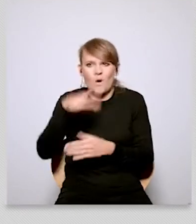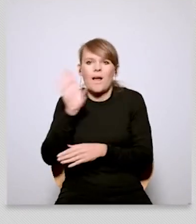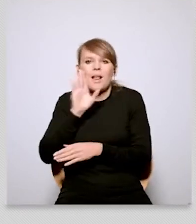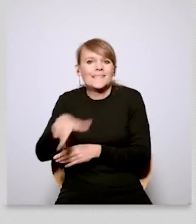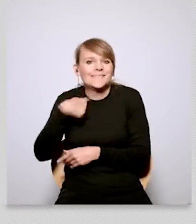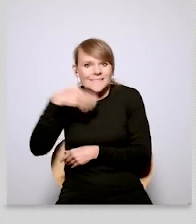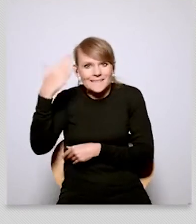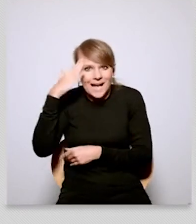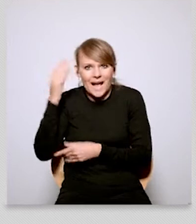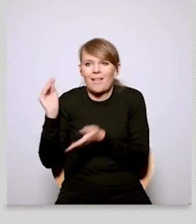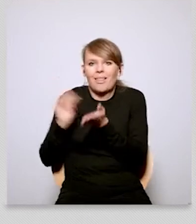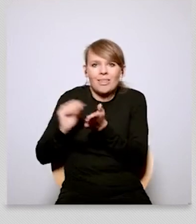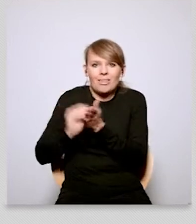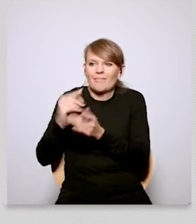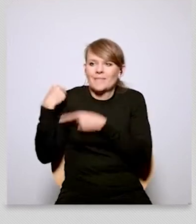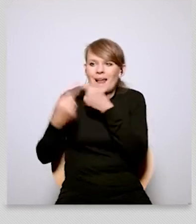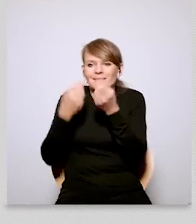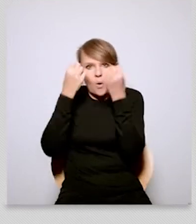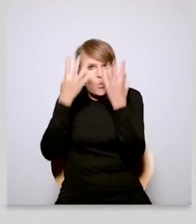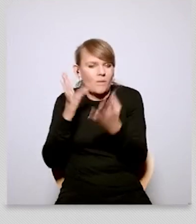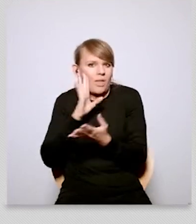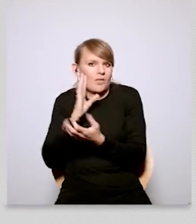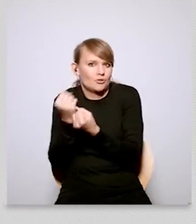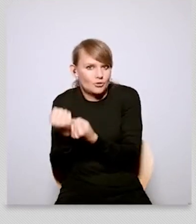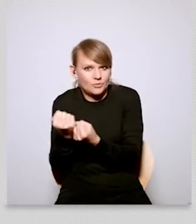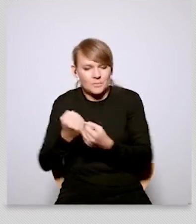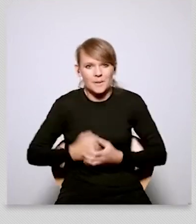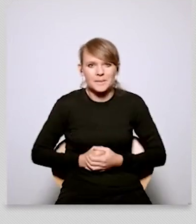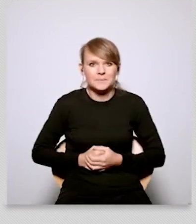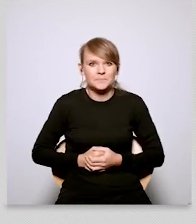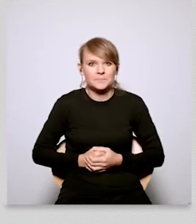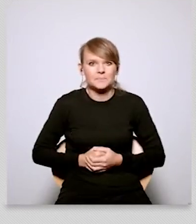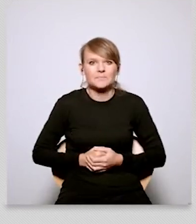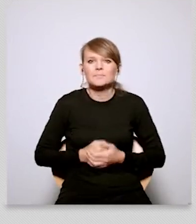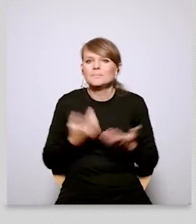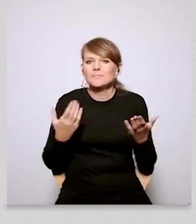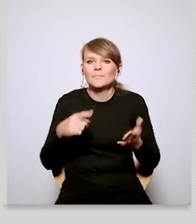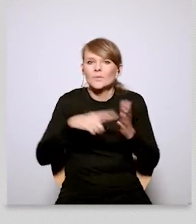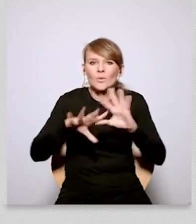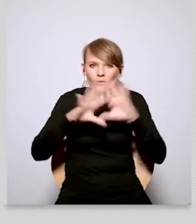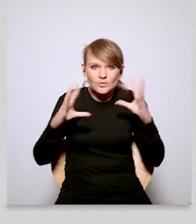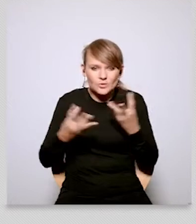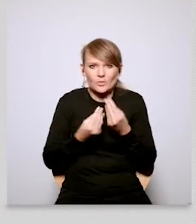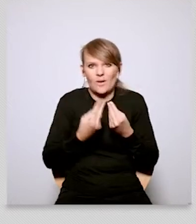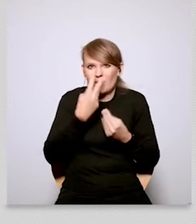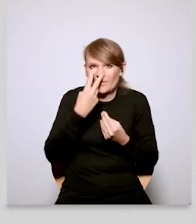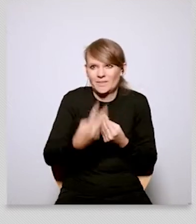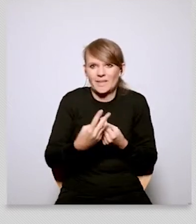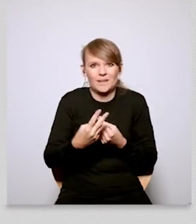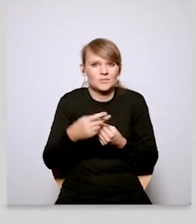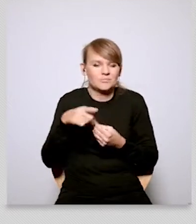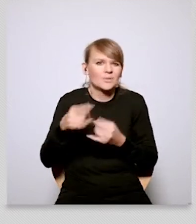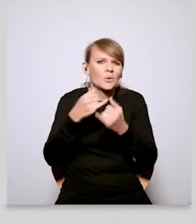naszej takiej też tradycji kulturowej. I mówię też o tym, bo to są takie wszystkie kwestie, które gdzieś tam się też przejawiają podczas tych rozmów